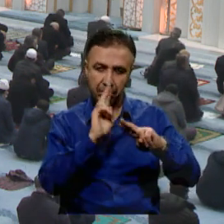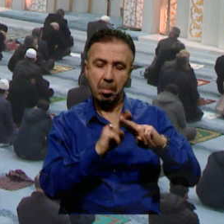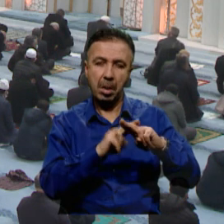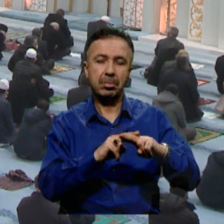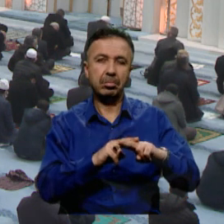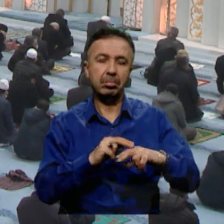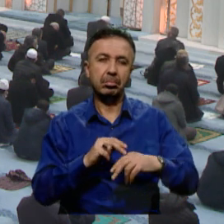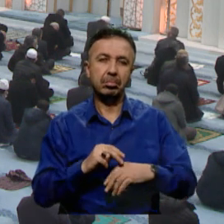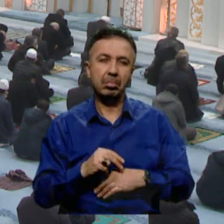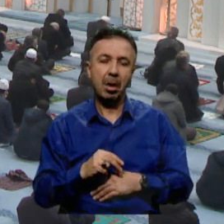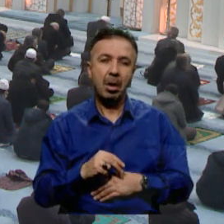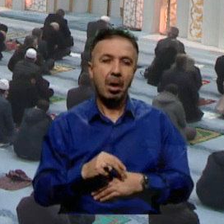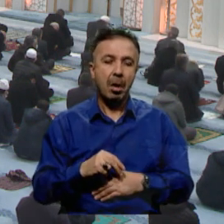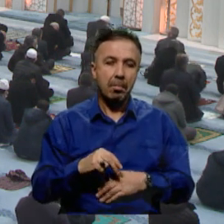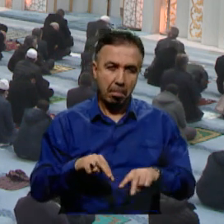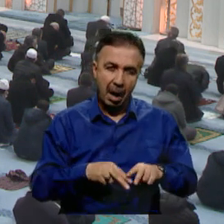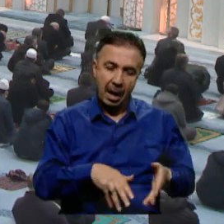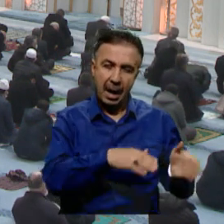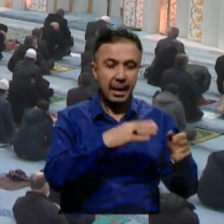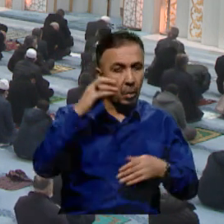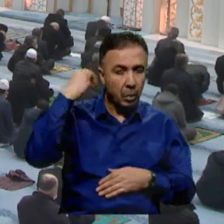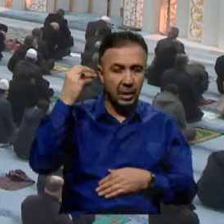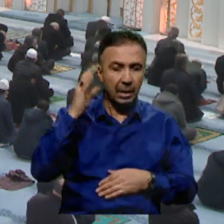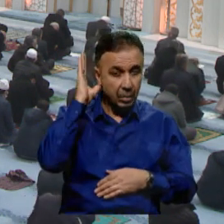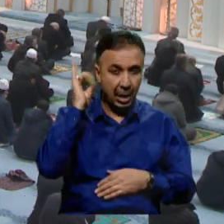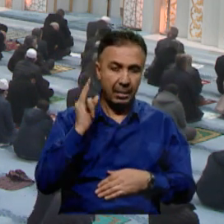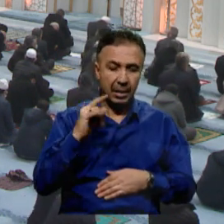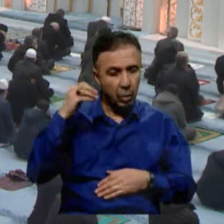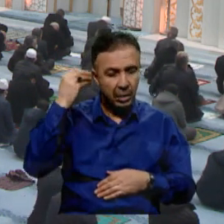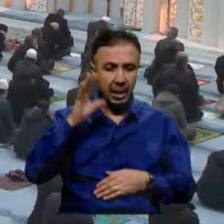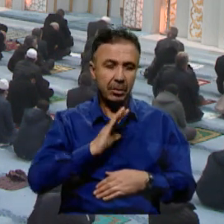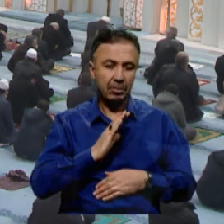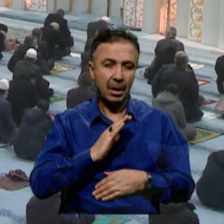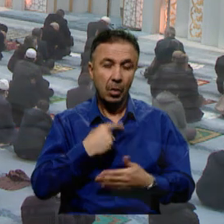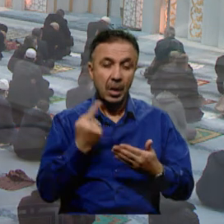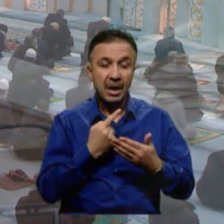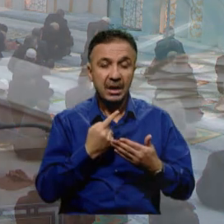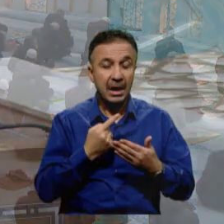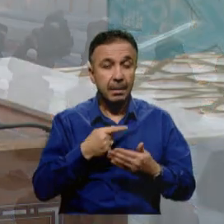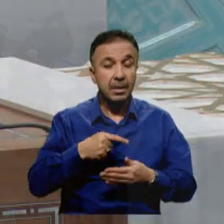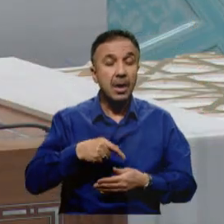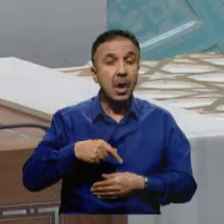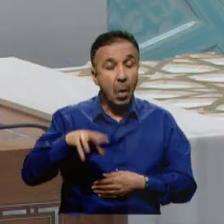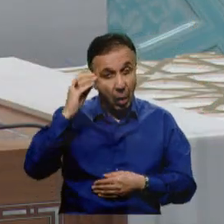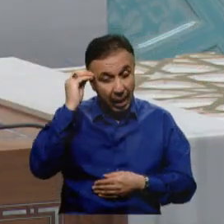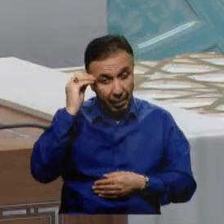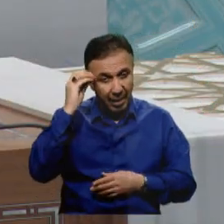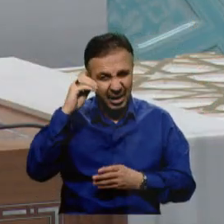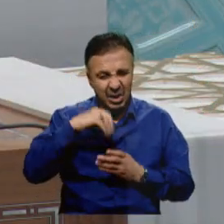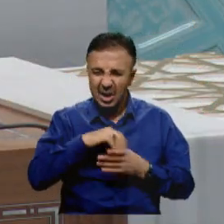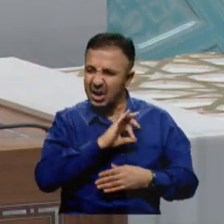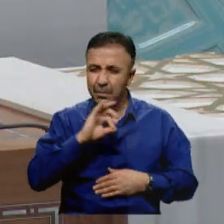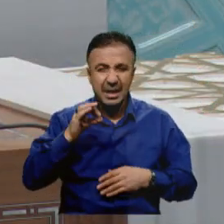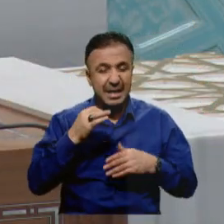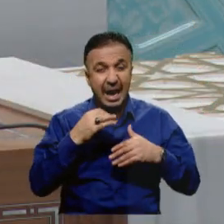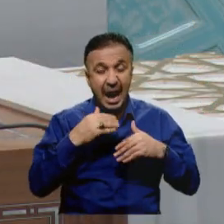uyguluyor. Mahallelerde hocalarımız. Yani Kur'an-ı Kerim'i öğrenmenin önünde hiçbir engel yok değerli kardeşlerim. Onun için